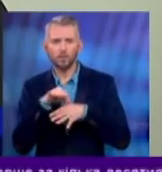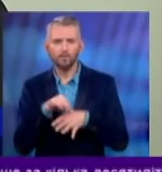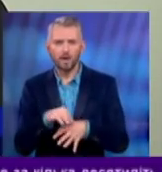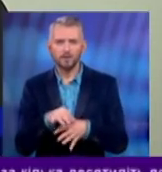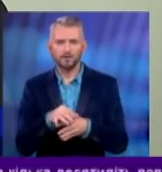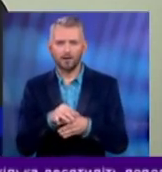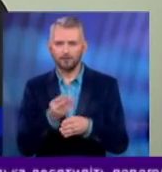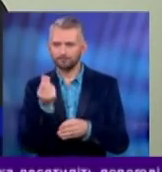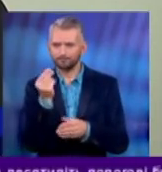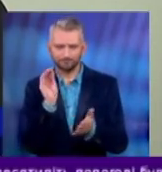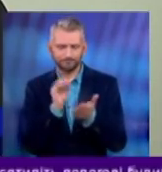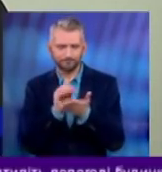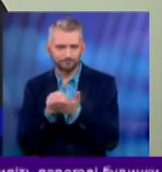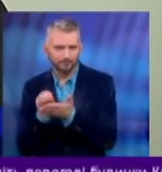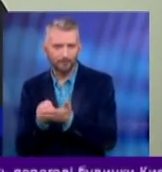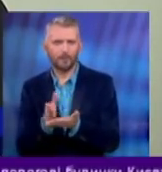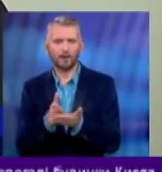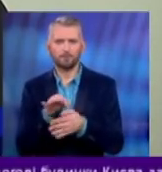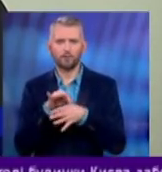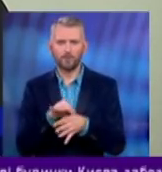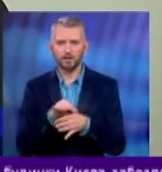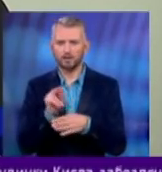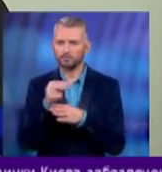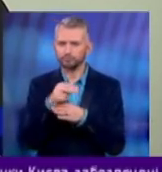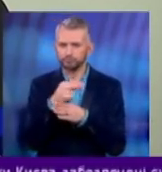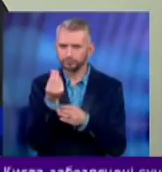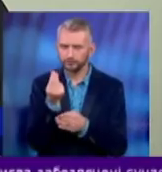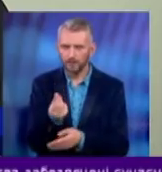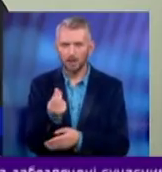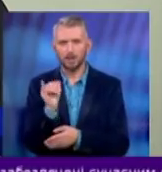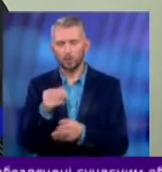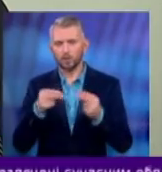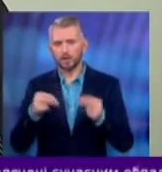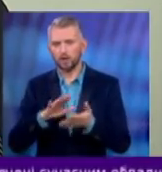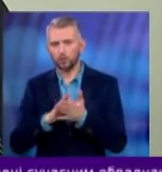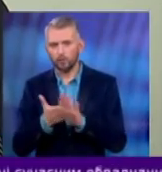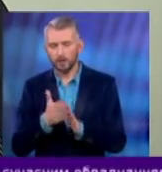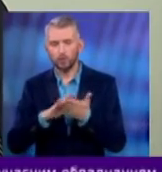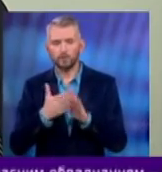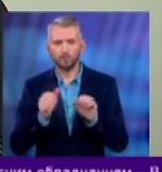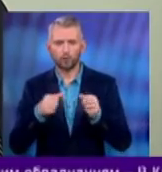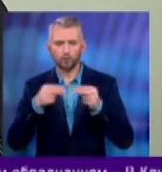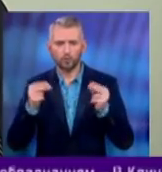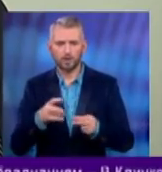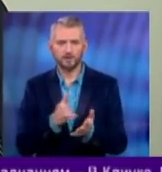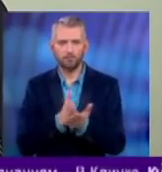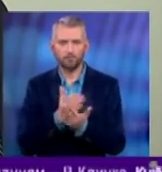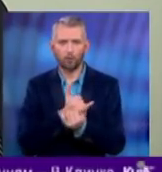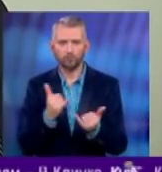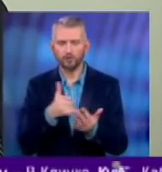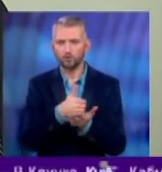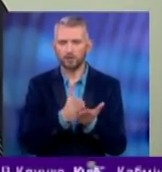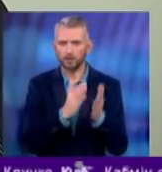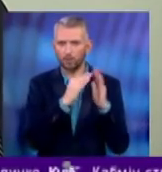нарахувань, з питань проведення перерахунків, з питань укладання договорів. Договори вони можуть укласти на послуги з утримання